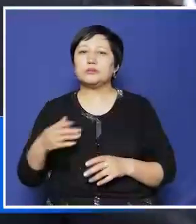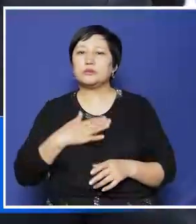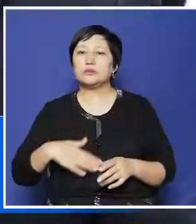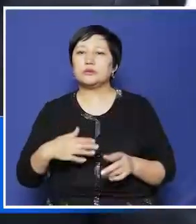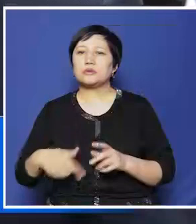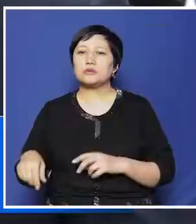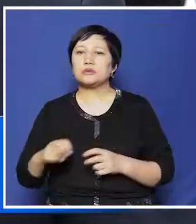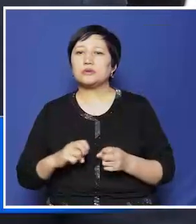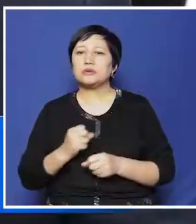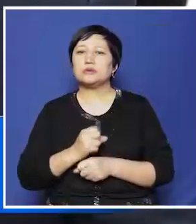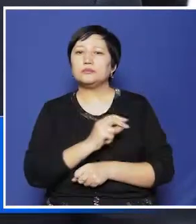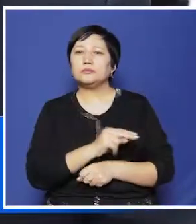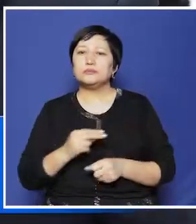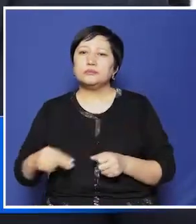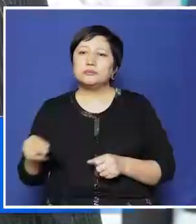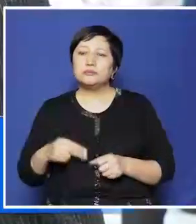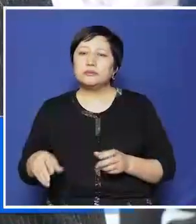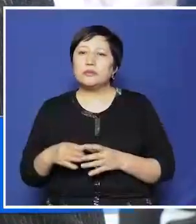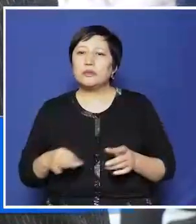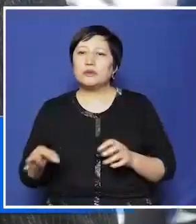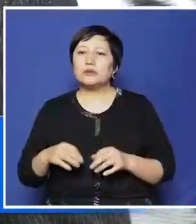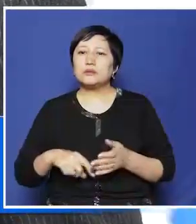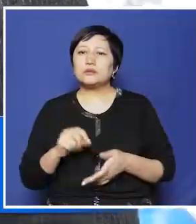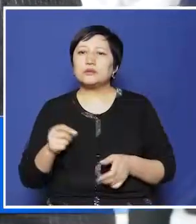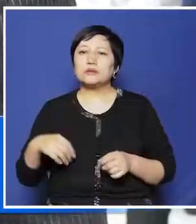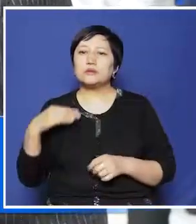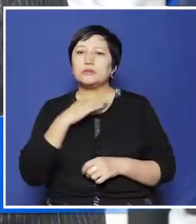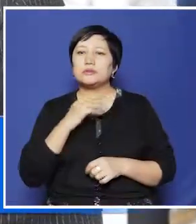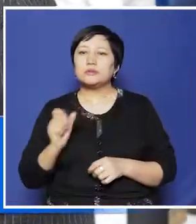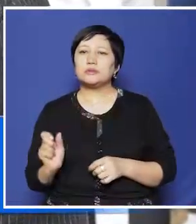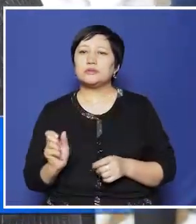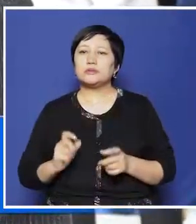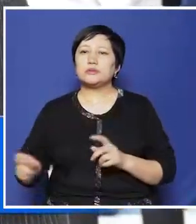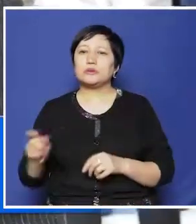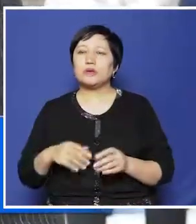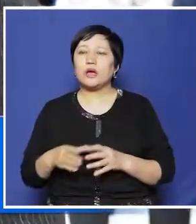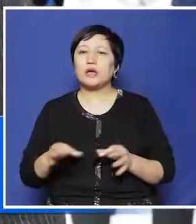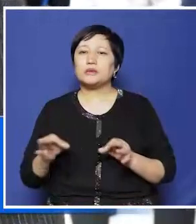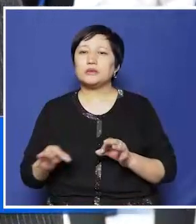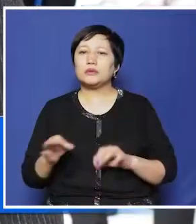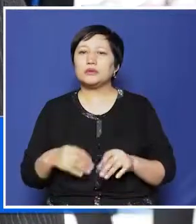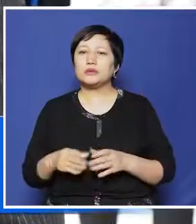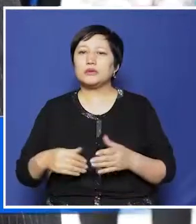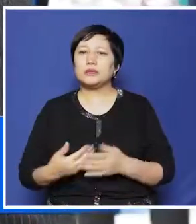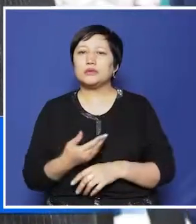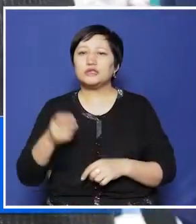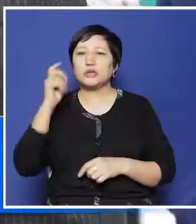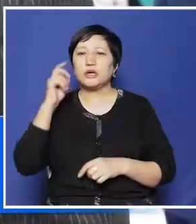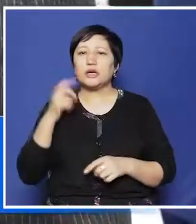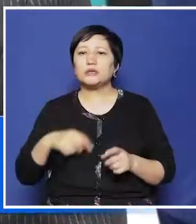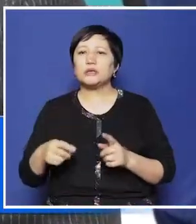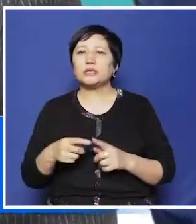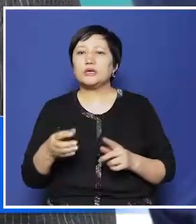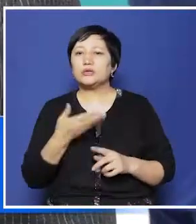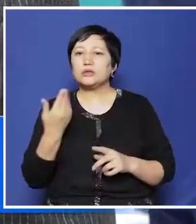сабырлық керек, жүйелі жүйелі бұны өзгертуге болады. Осы сайлаудан ел көп үміт күтіп отыр. Әсіресе жаңа Қазақстан деген ұран